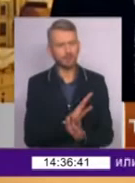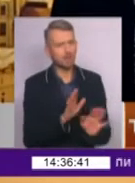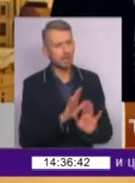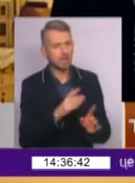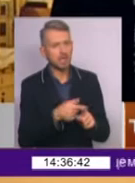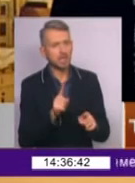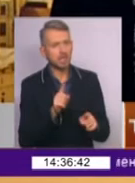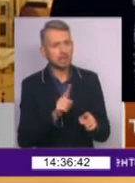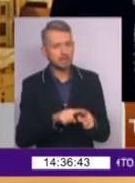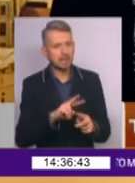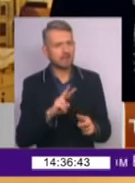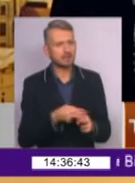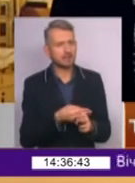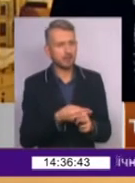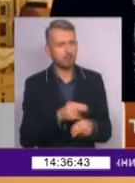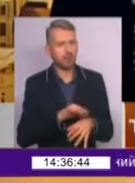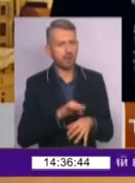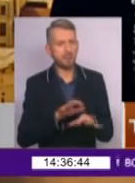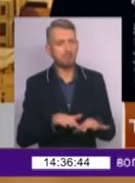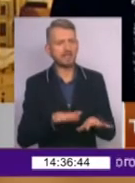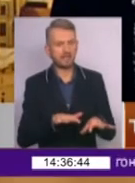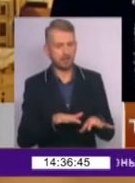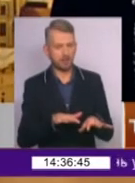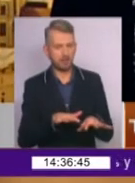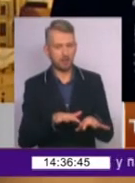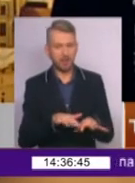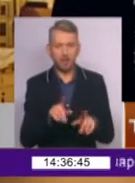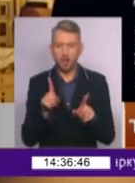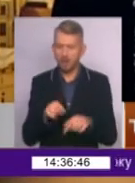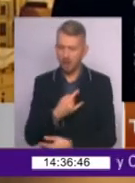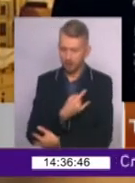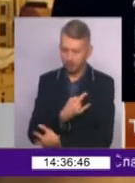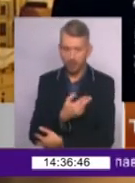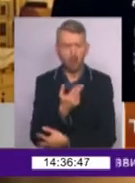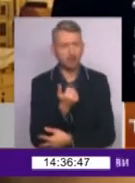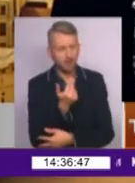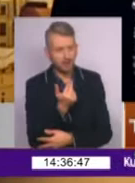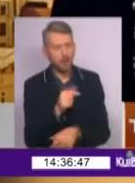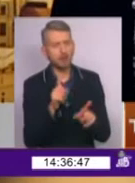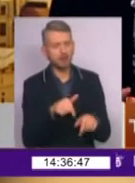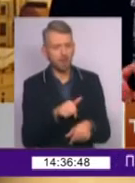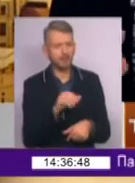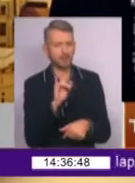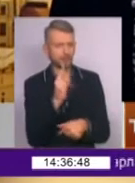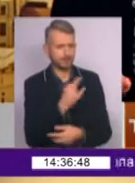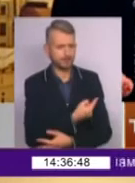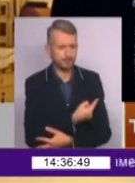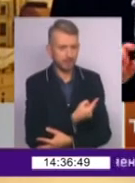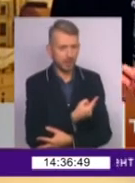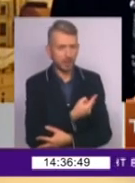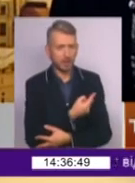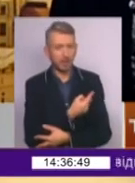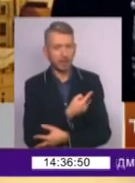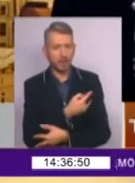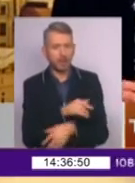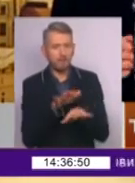це зі знеболенням місцевим проводиться. Під місцевою анестезією, навіть малесеньку дитину, річну там, чи піврічну. Дитину вводиться в місце